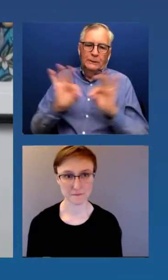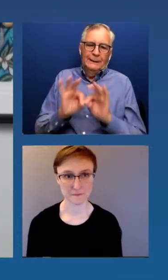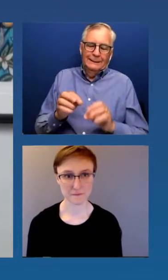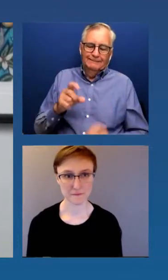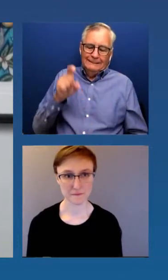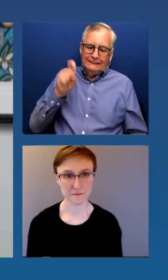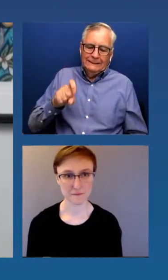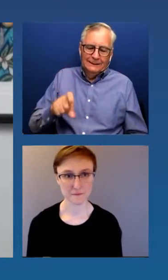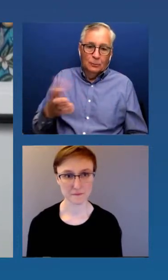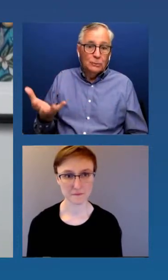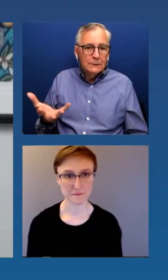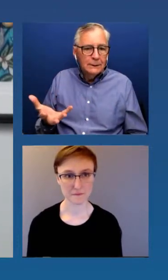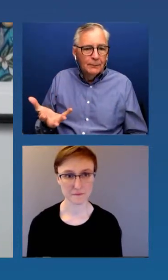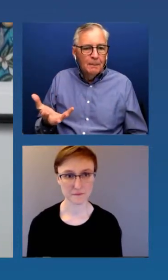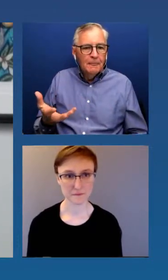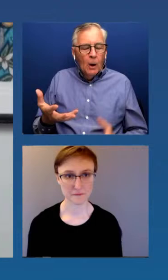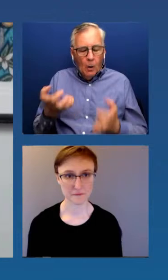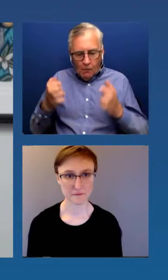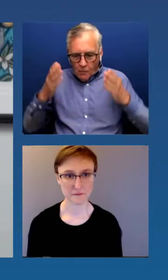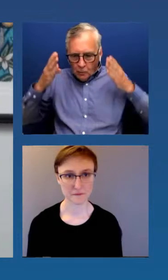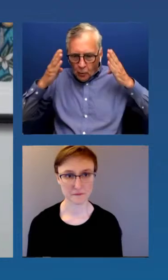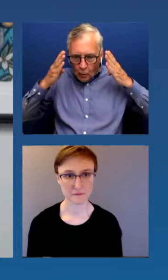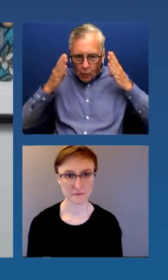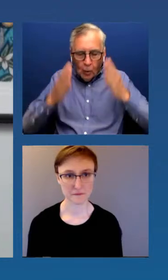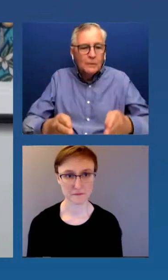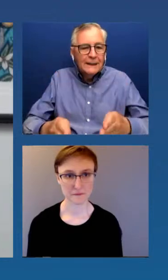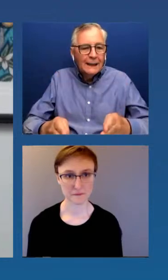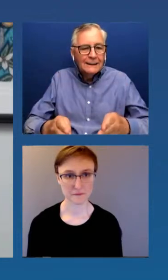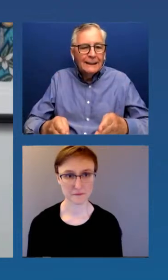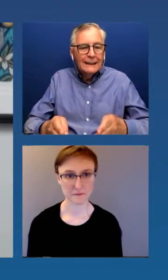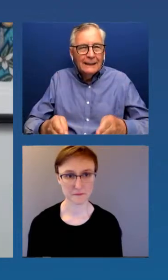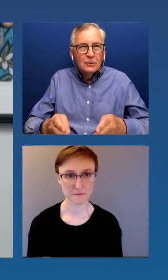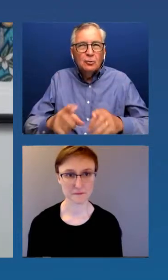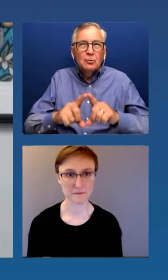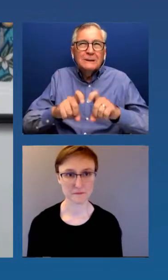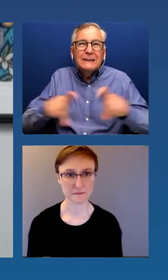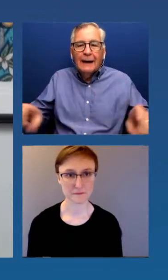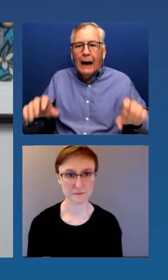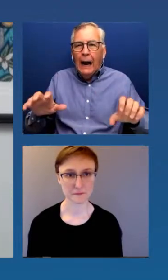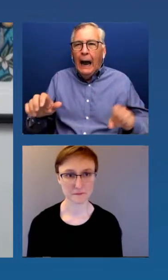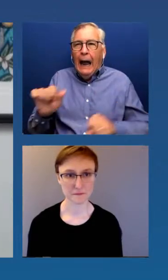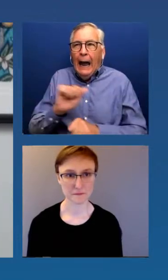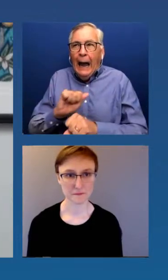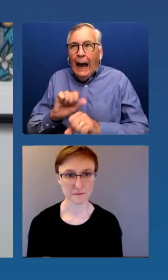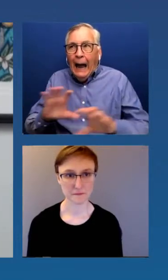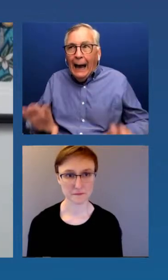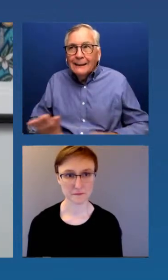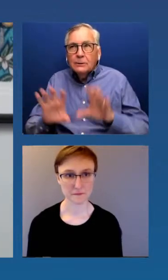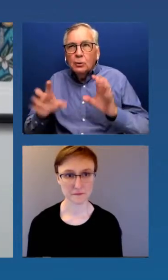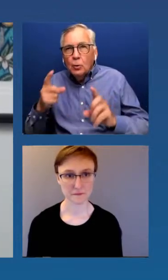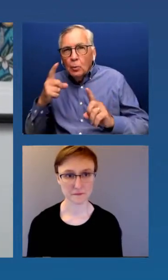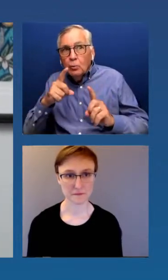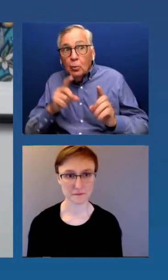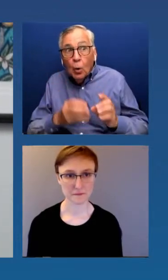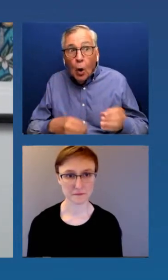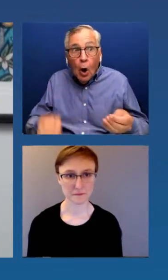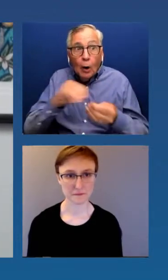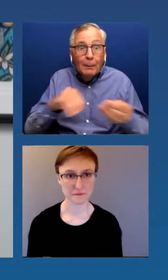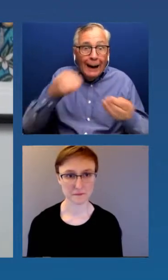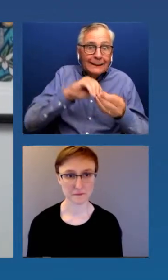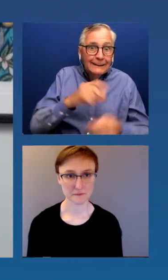va concentrer sur toutes les actions qui peuvent augmenter le taux de vaccination dans notre